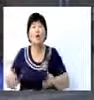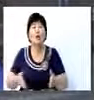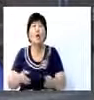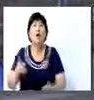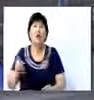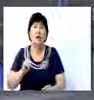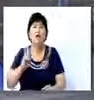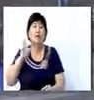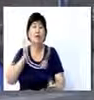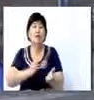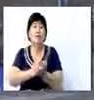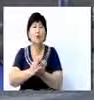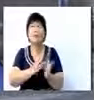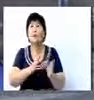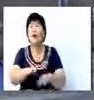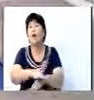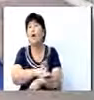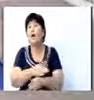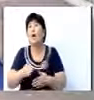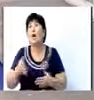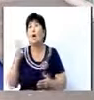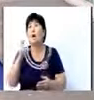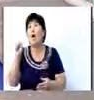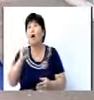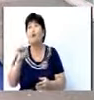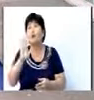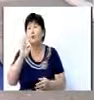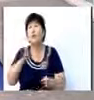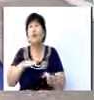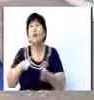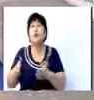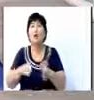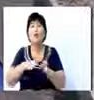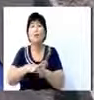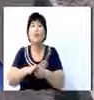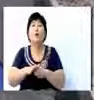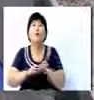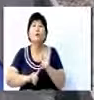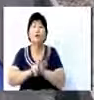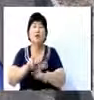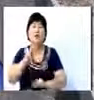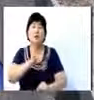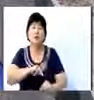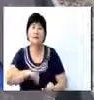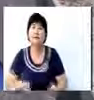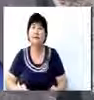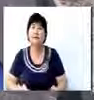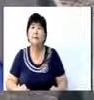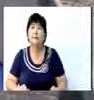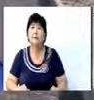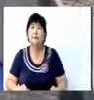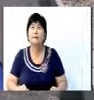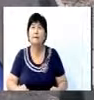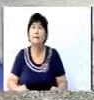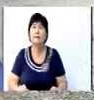ожидается будет сушить на порядок дольше 2 августа дорога будет полностью сдана в эксплуатацию там зажим назар отрежу ханбоке моя